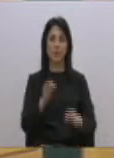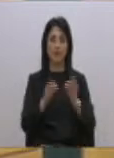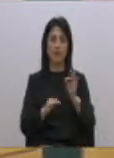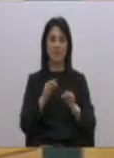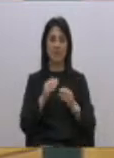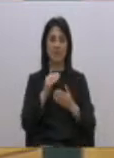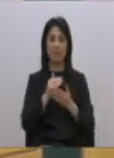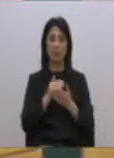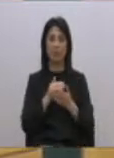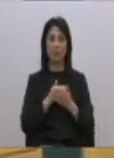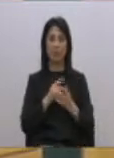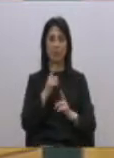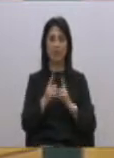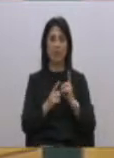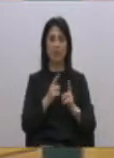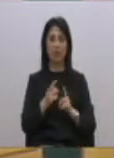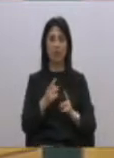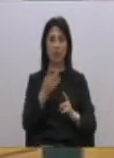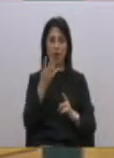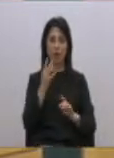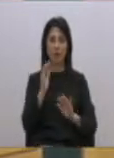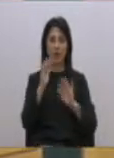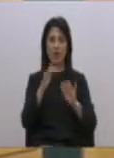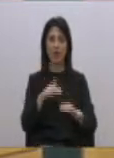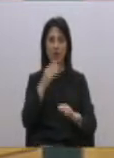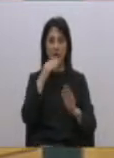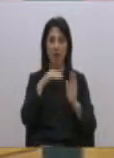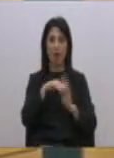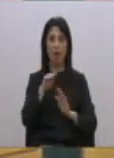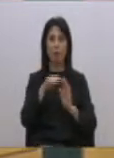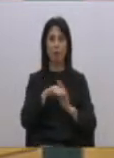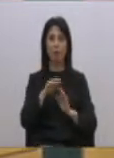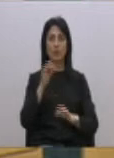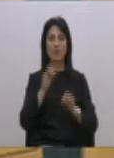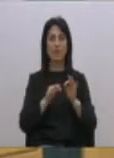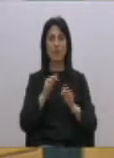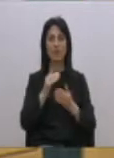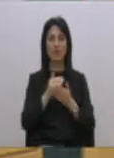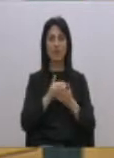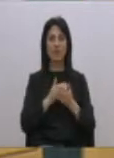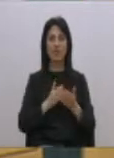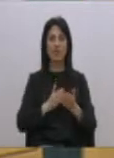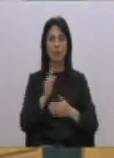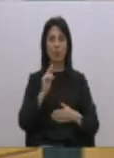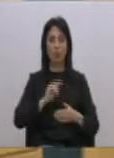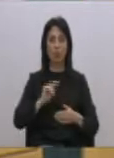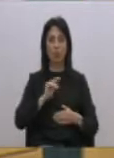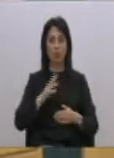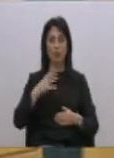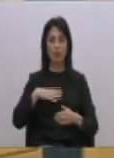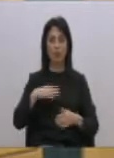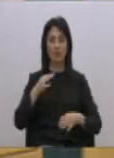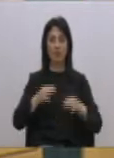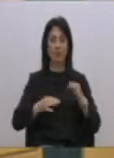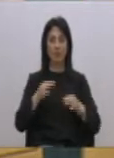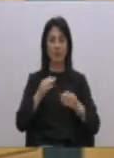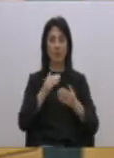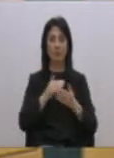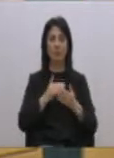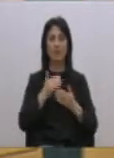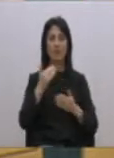სასამართლო სისტემა რეფორმის 4 ტალღამ გააუმჯობესა სასამართლო სისტემის ფუნქციონირებისა და საქართველოს მართლმსაჯულების